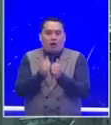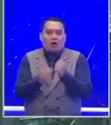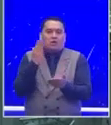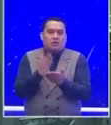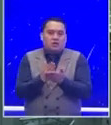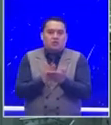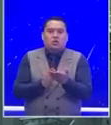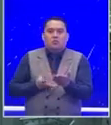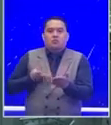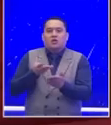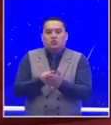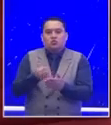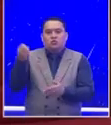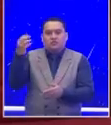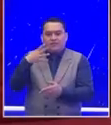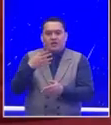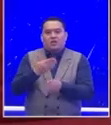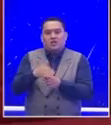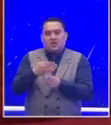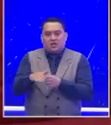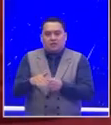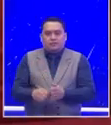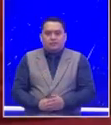есть коммунальные платежи и долги по кредитам.